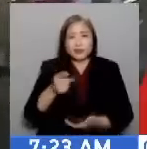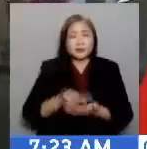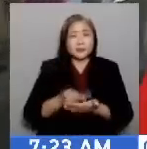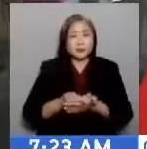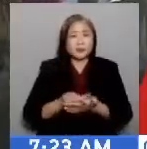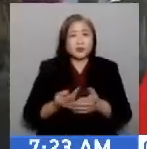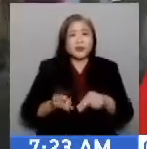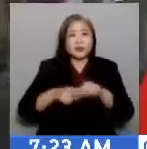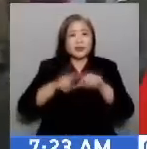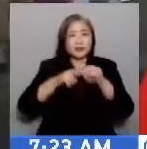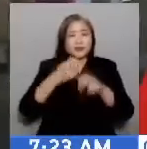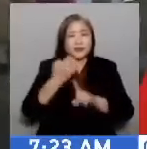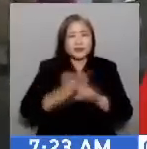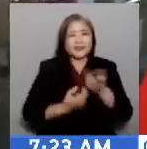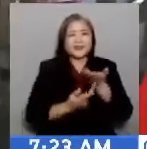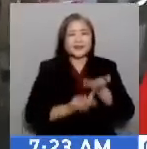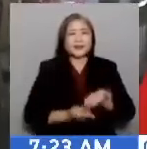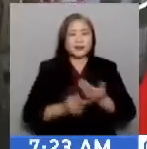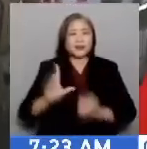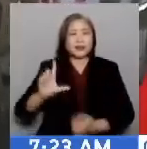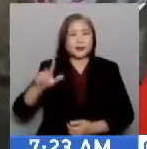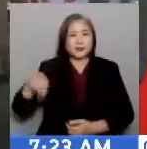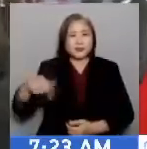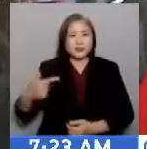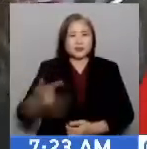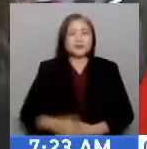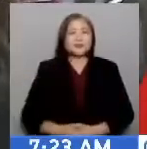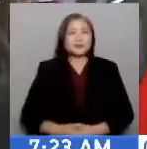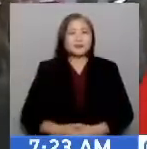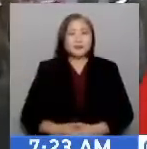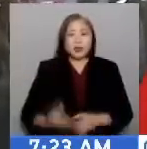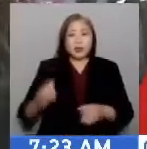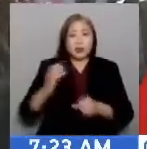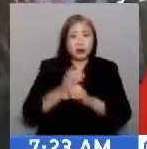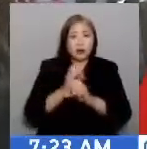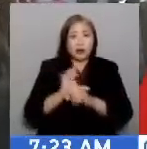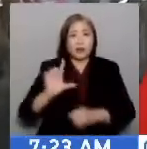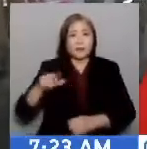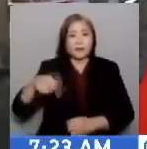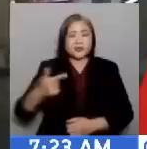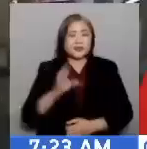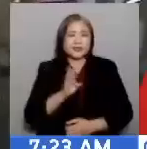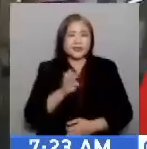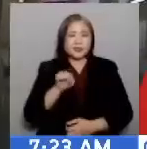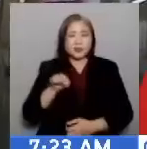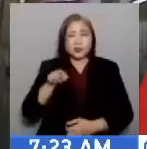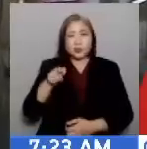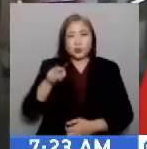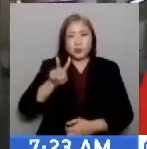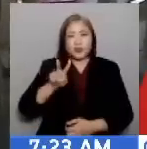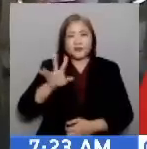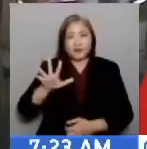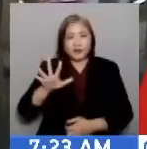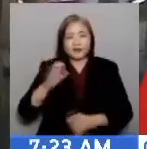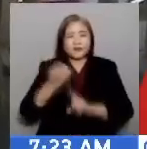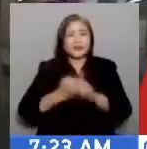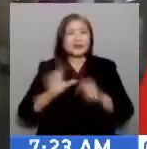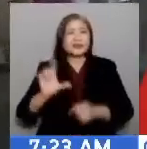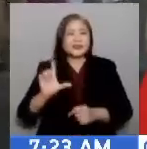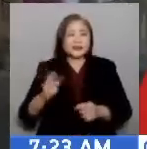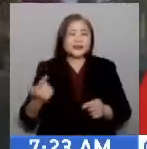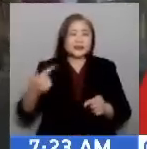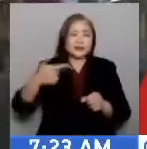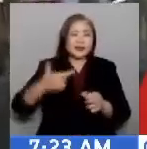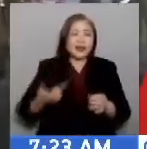ng LPG. Ang auto LPG naman nasa 6 pesos and 25 centavos kada litro ang dagdag sa presyo. Sa kada 11 kilo